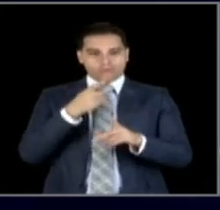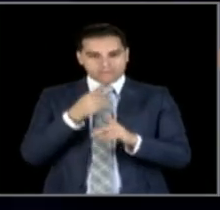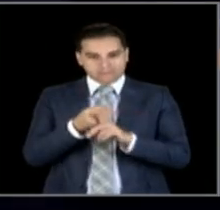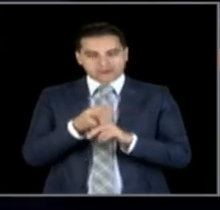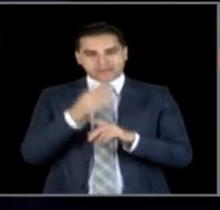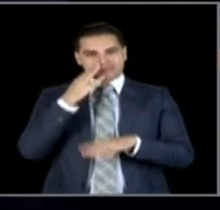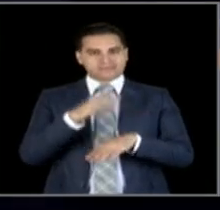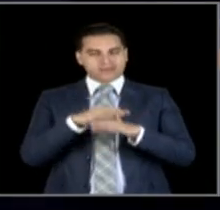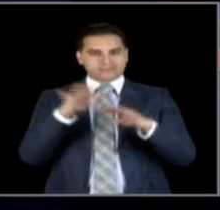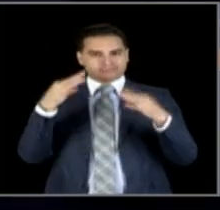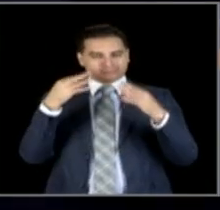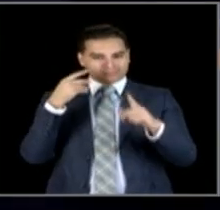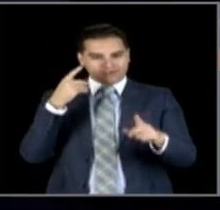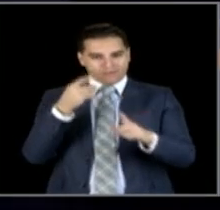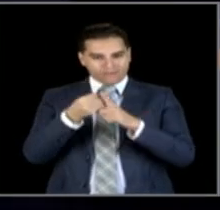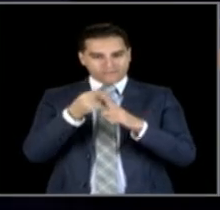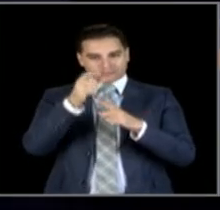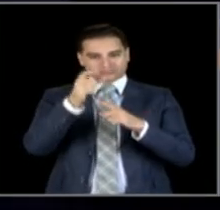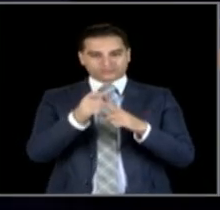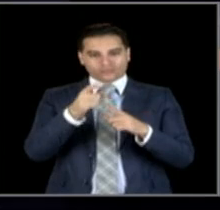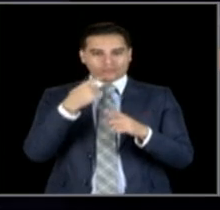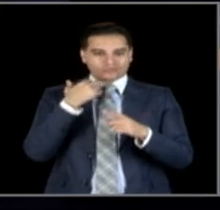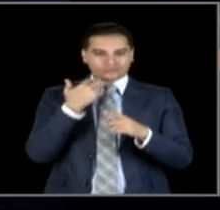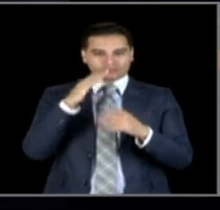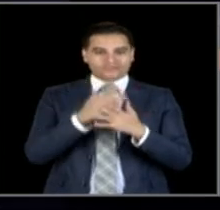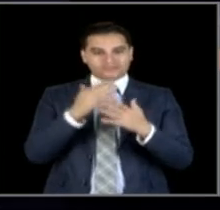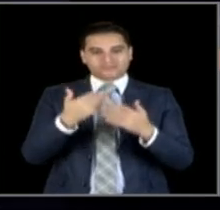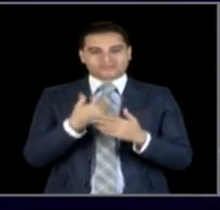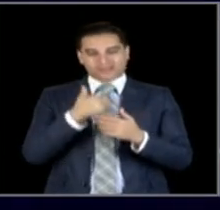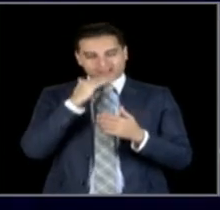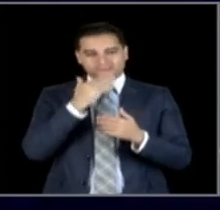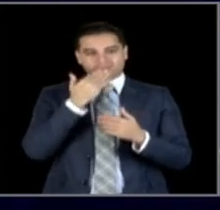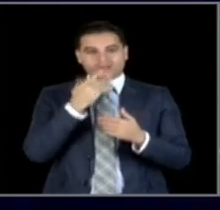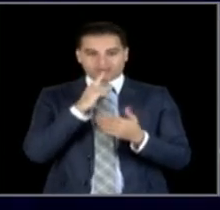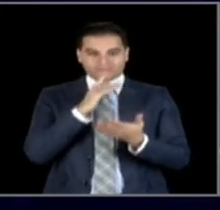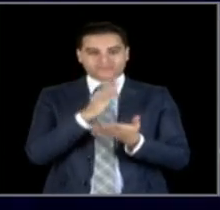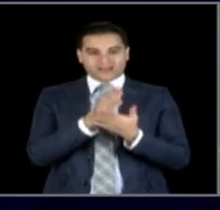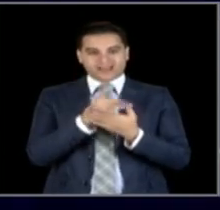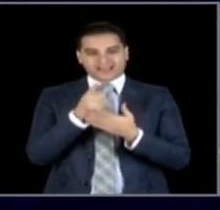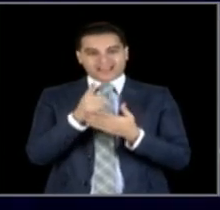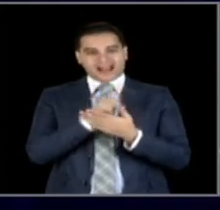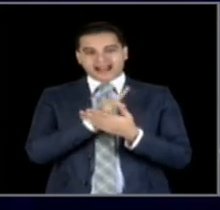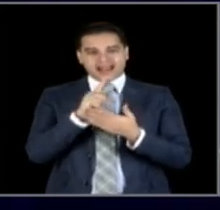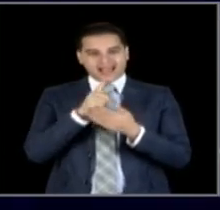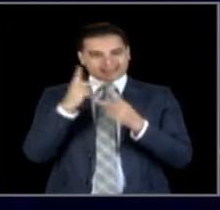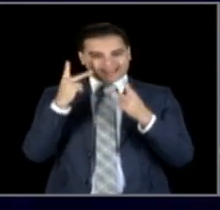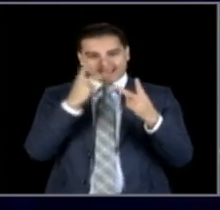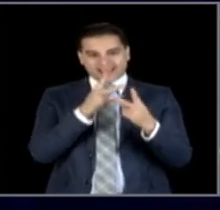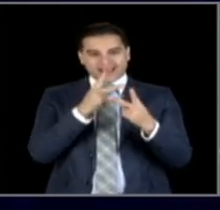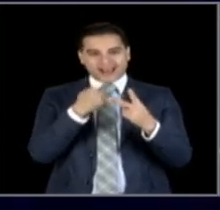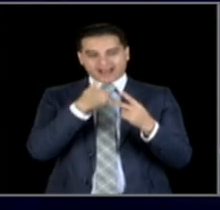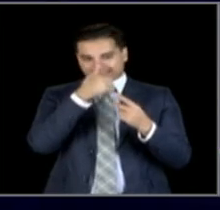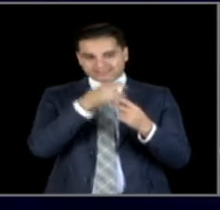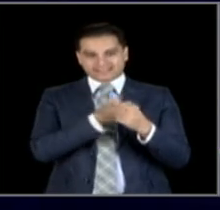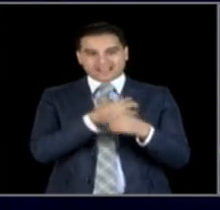وحب الناس اللي بتتفرج عليك، كل ده شرف ليا طبعا. الحمد لله. اقول لك بصراحه، انت لا تتخيل انا